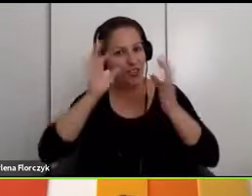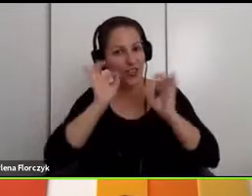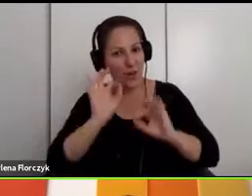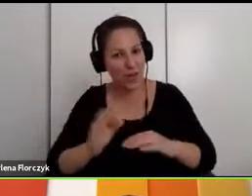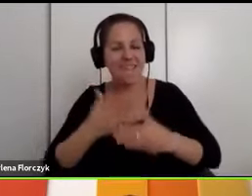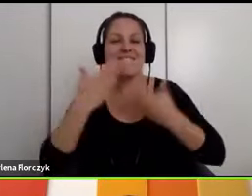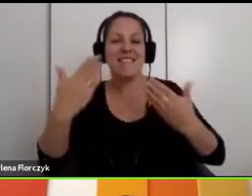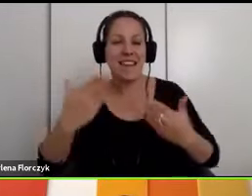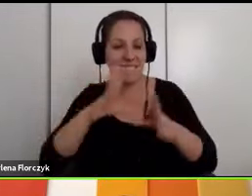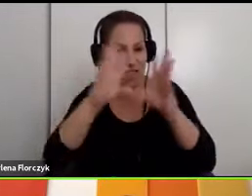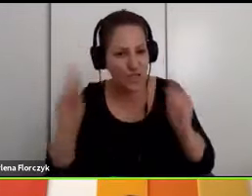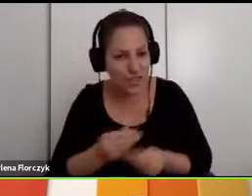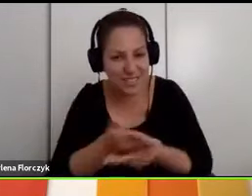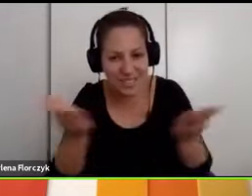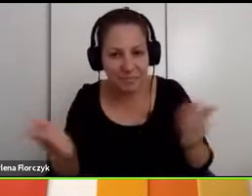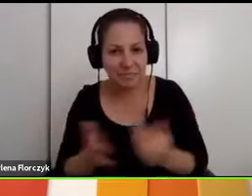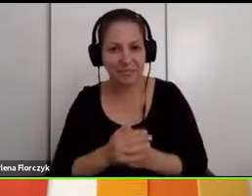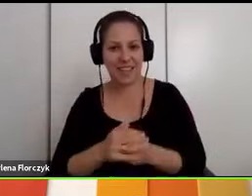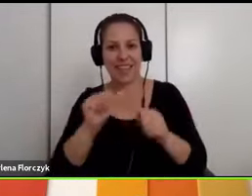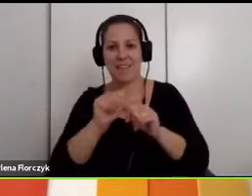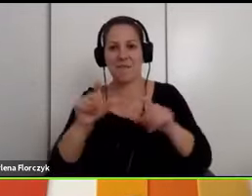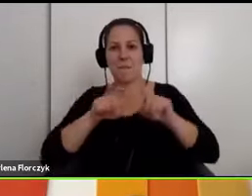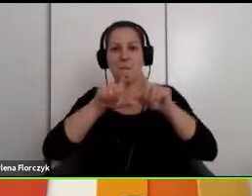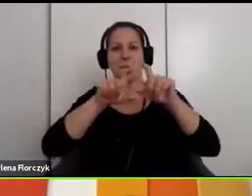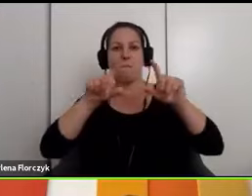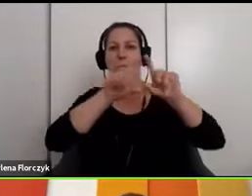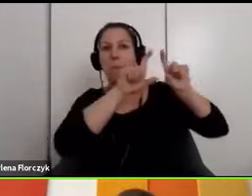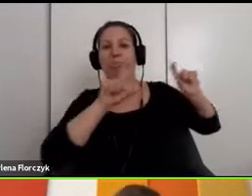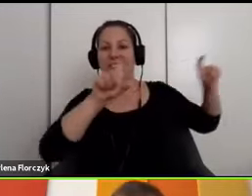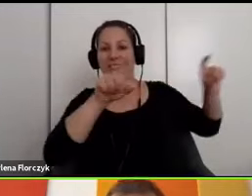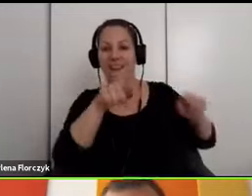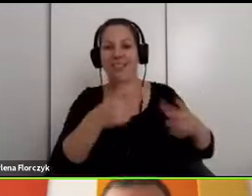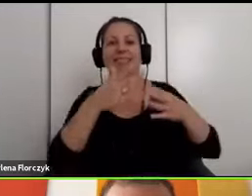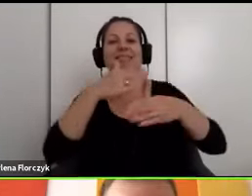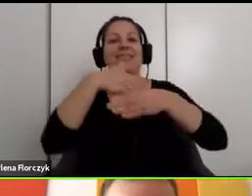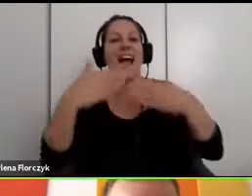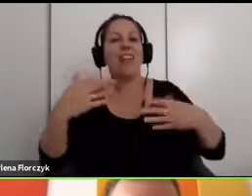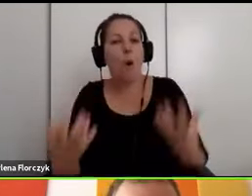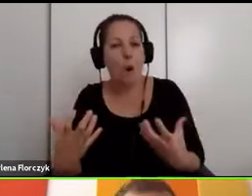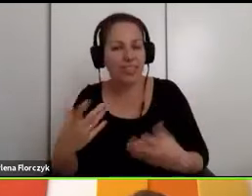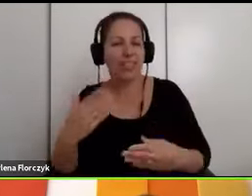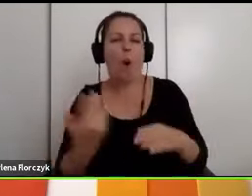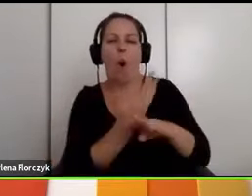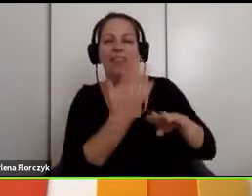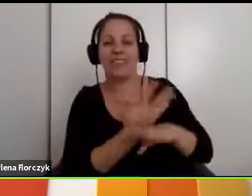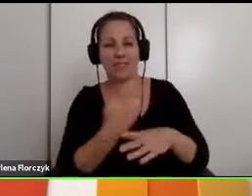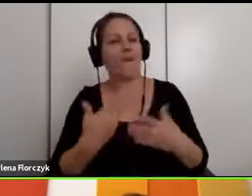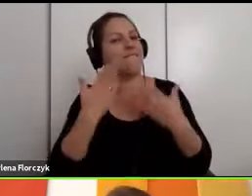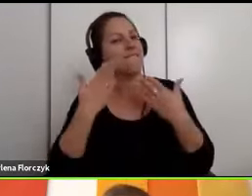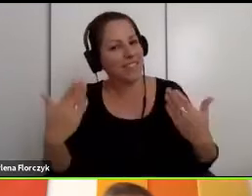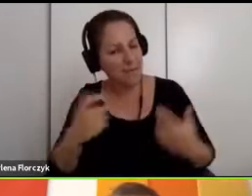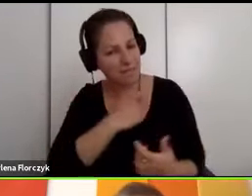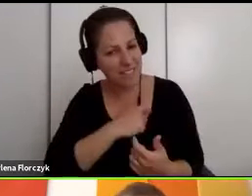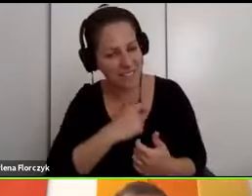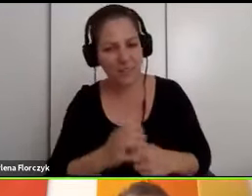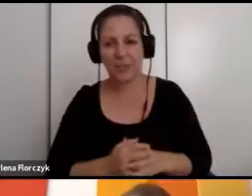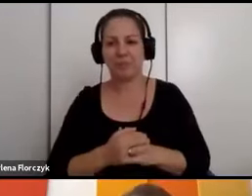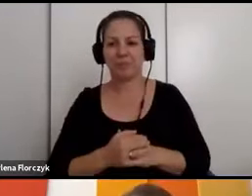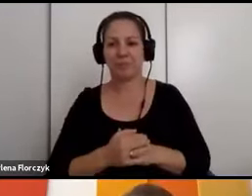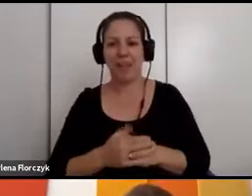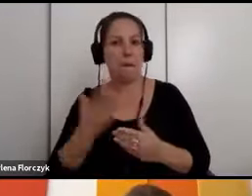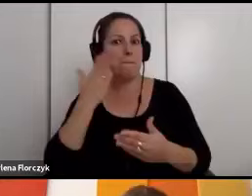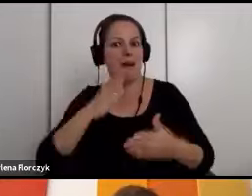Witam wszystkich. Jest w budynku nawet Teatru Ochoty, Ogniska. Witam serdecznie.